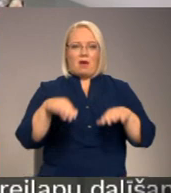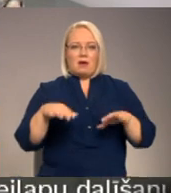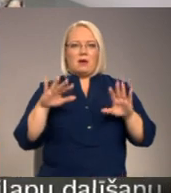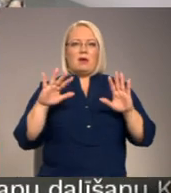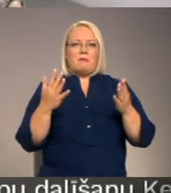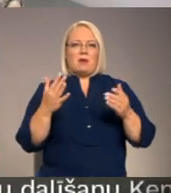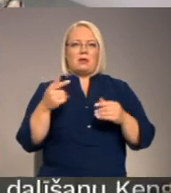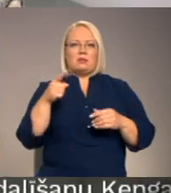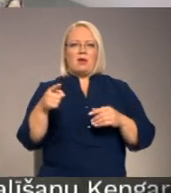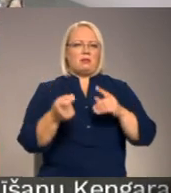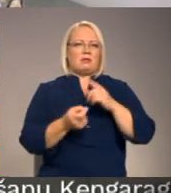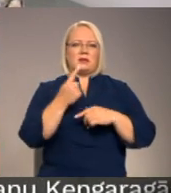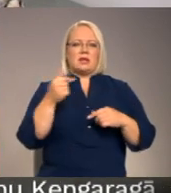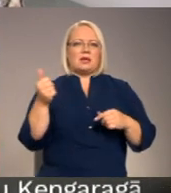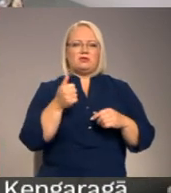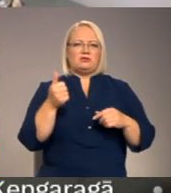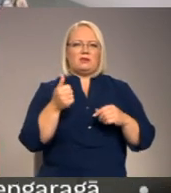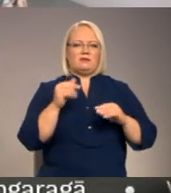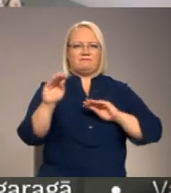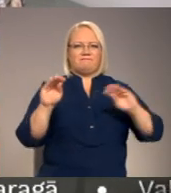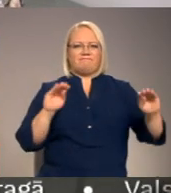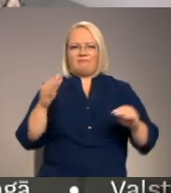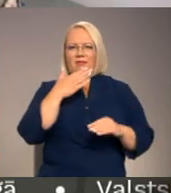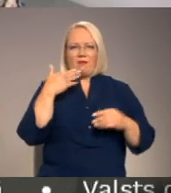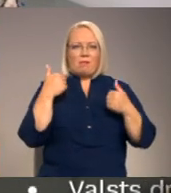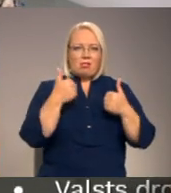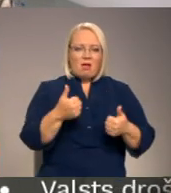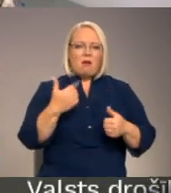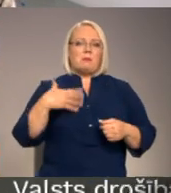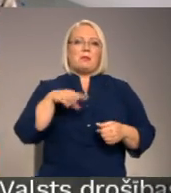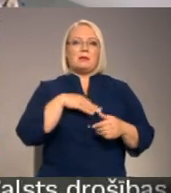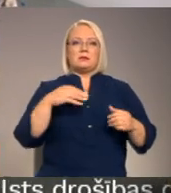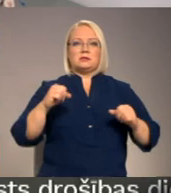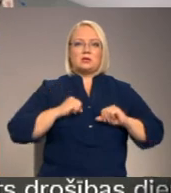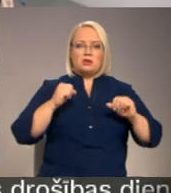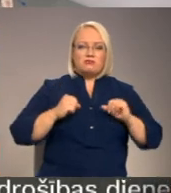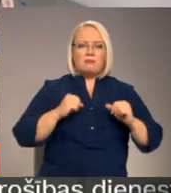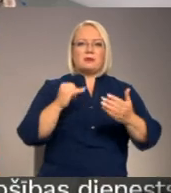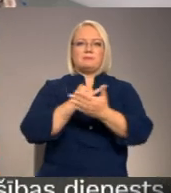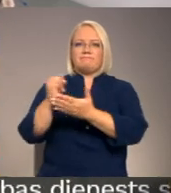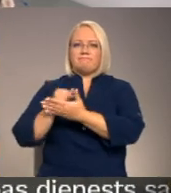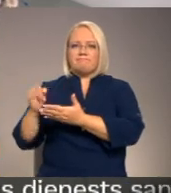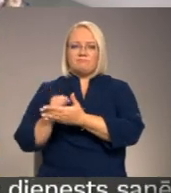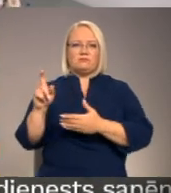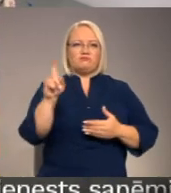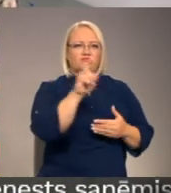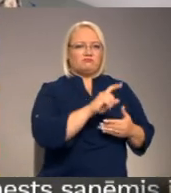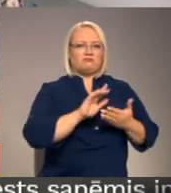tā nesanāk sevišķi labi. Bet nu, mēs cenšamies te smidzināt visu